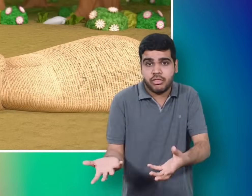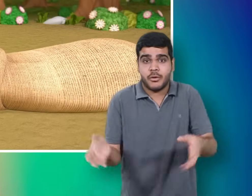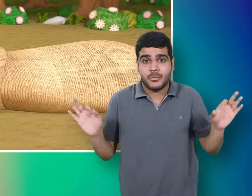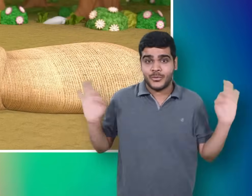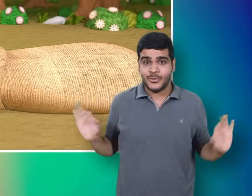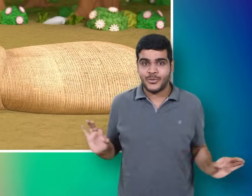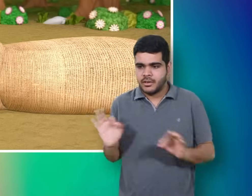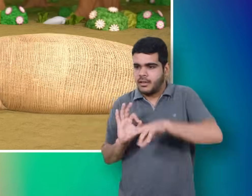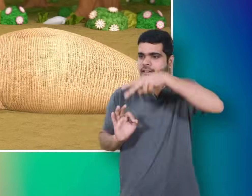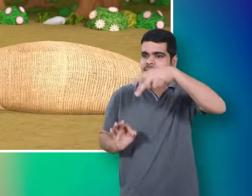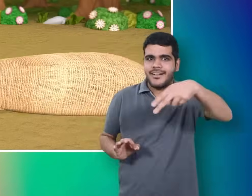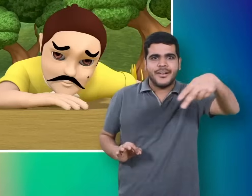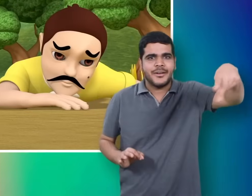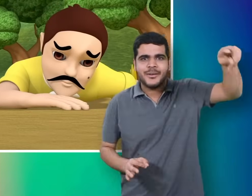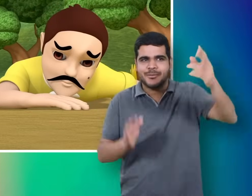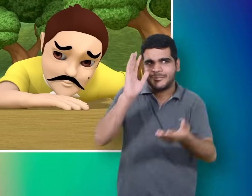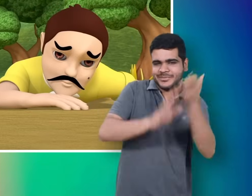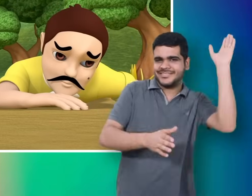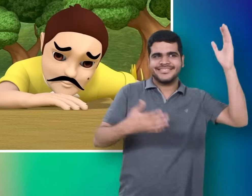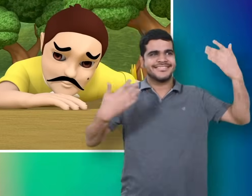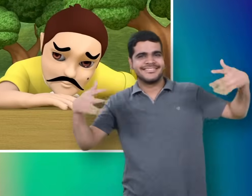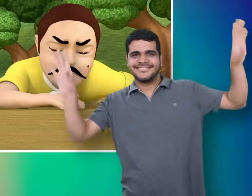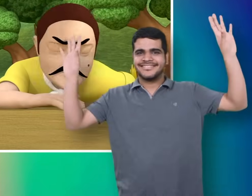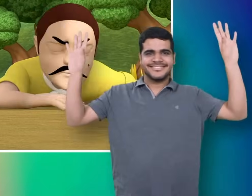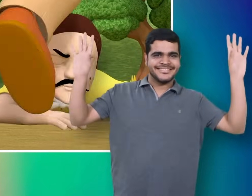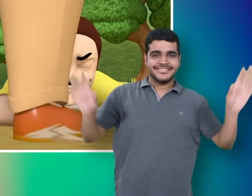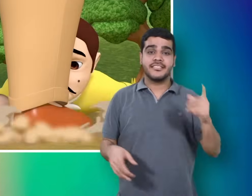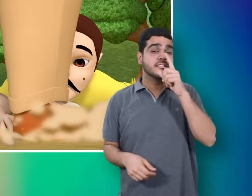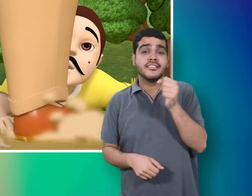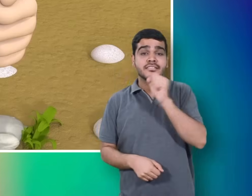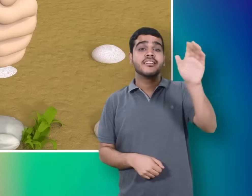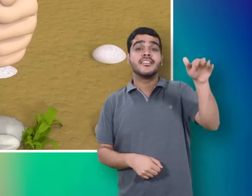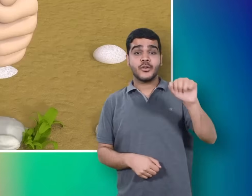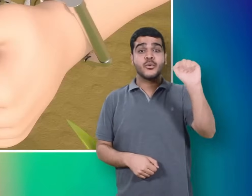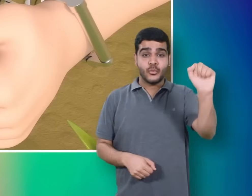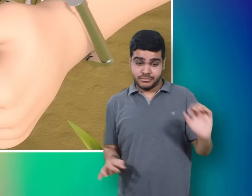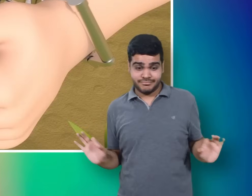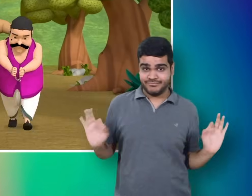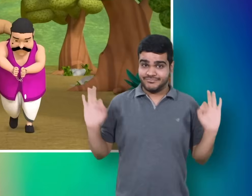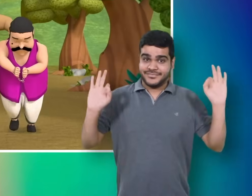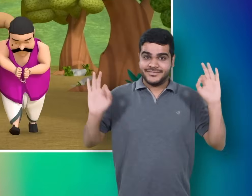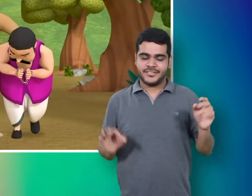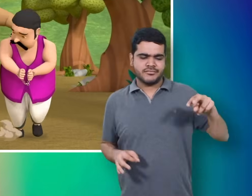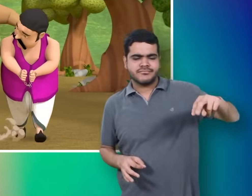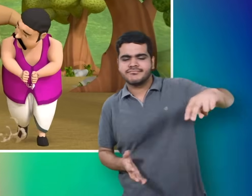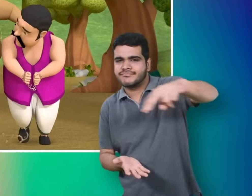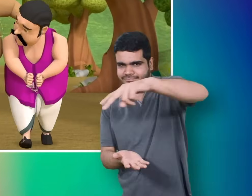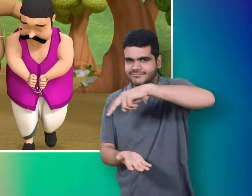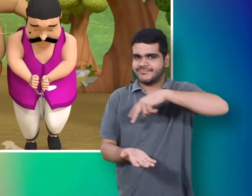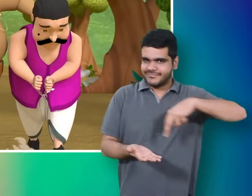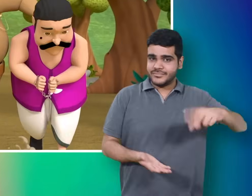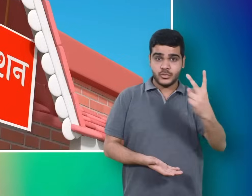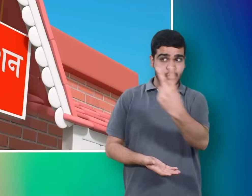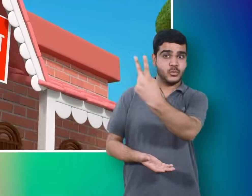हाथों से जब फिसल गई मोरनी जान बचा के भागी। नानी तेरी मोरनी को चोर